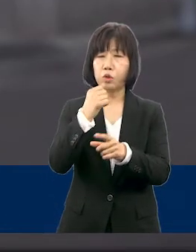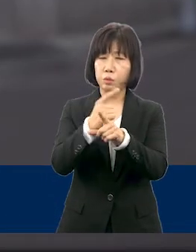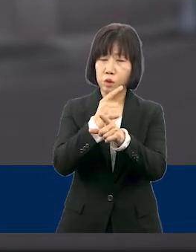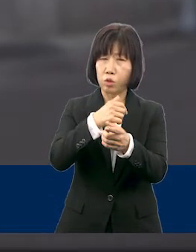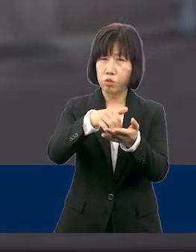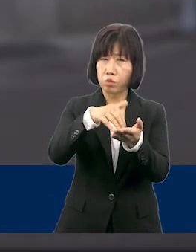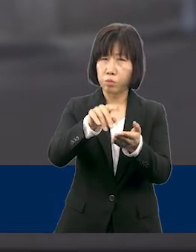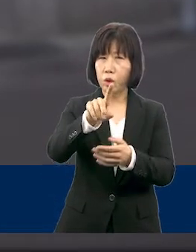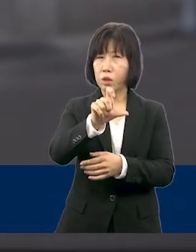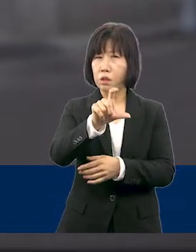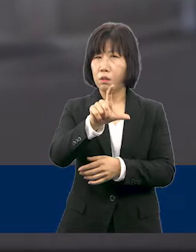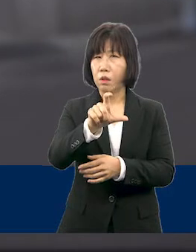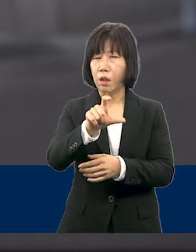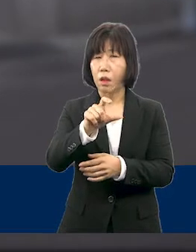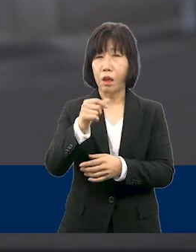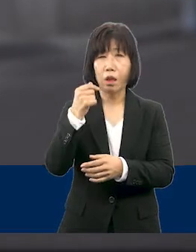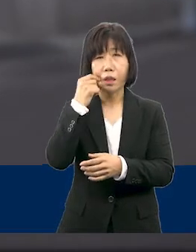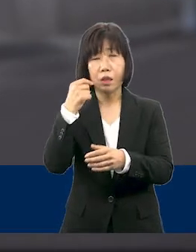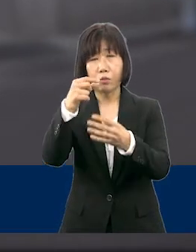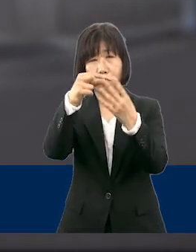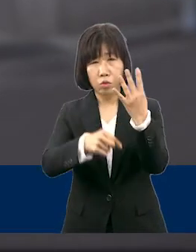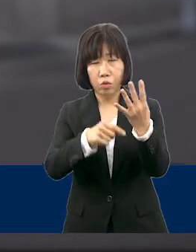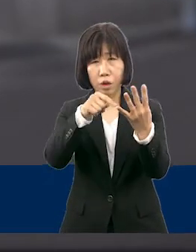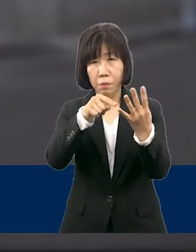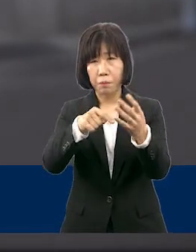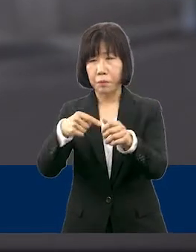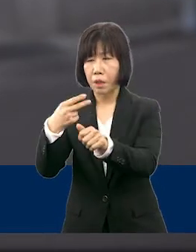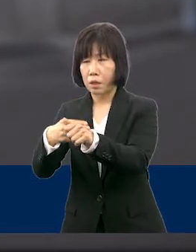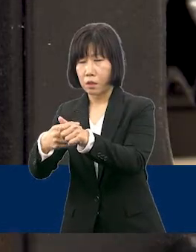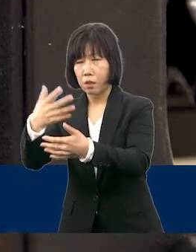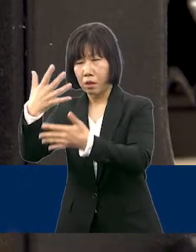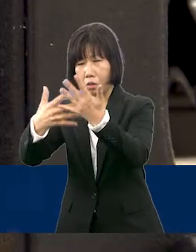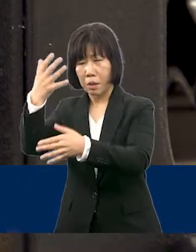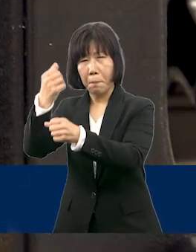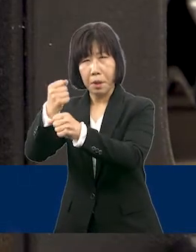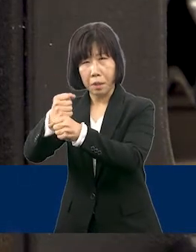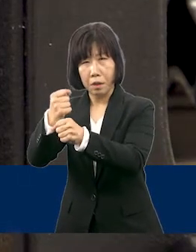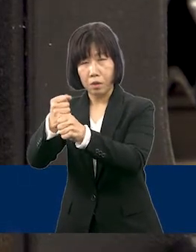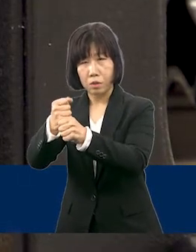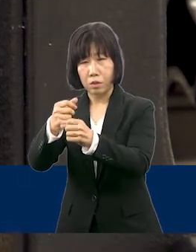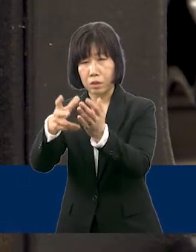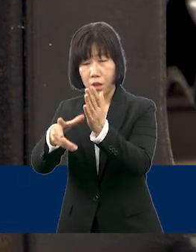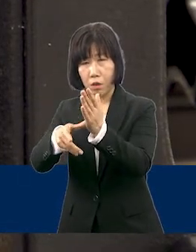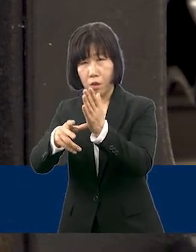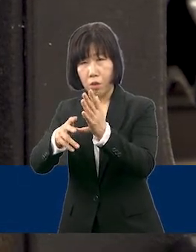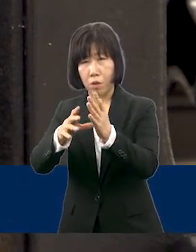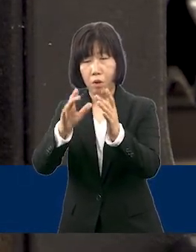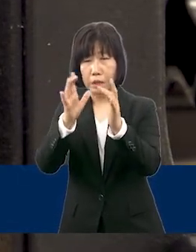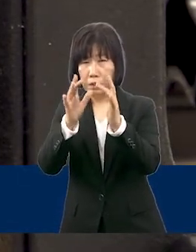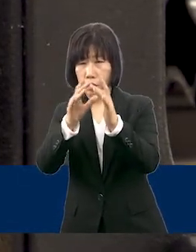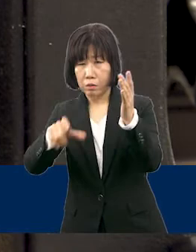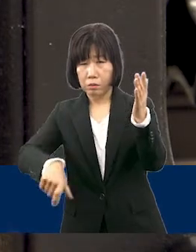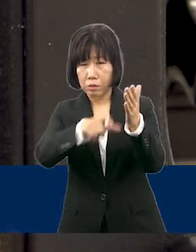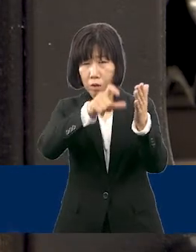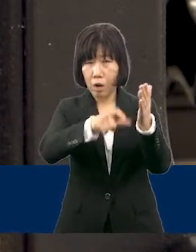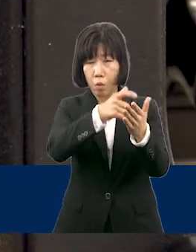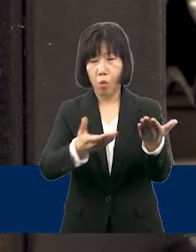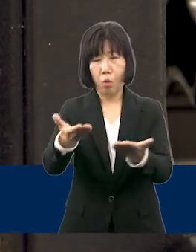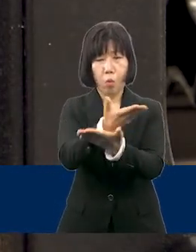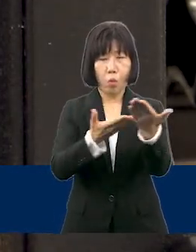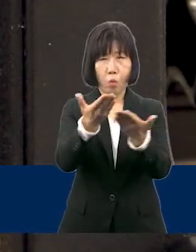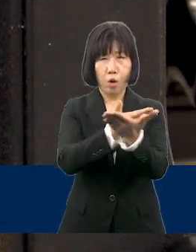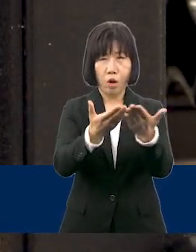웃음치료 등 별 다섯개 인기 프로그램 강사들은 제작한 강 의 영상과 자료를 sns 를 통해 수강생들과